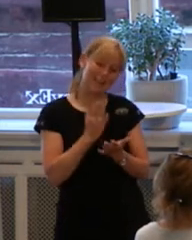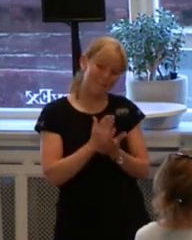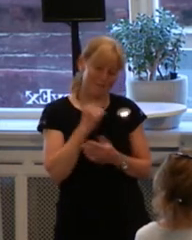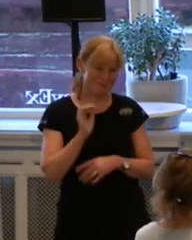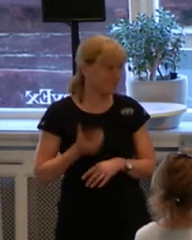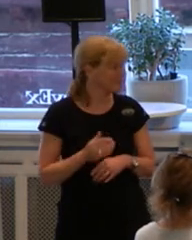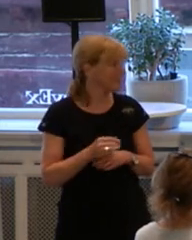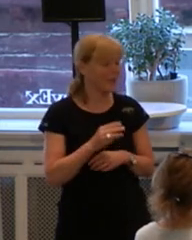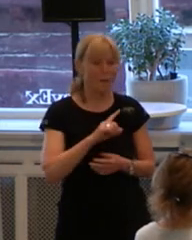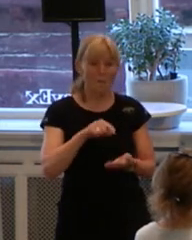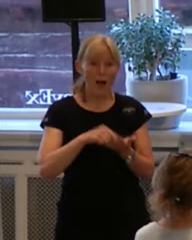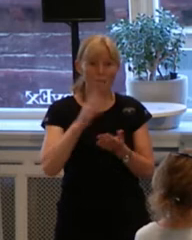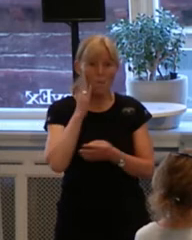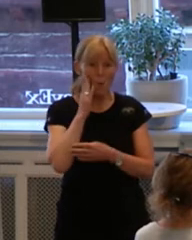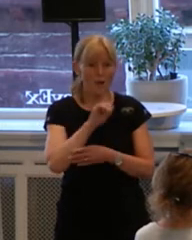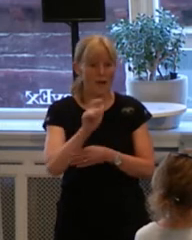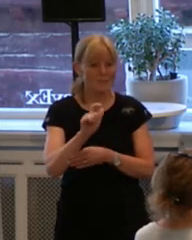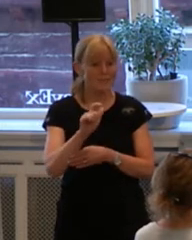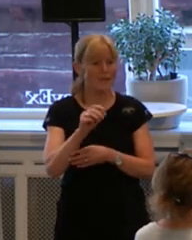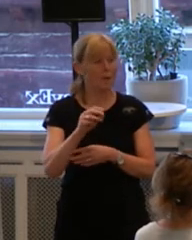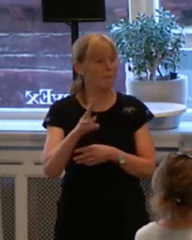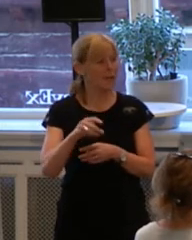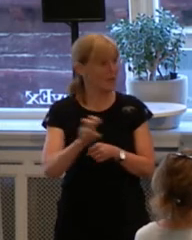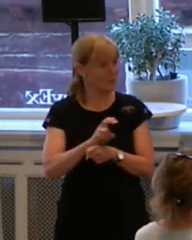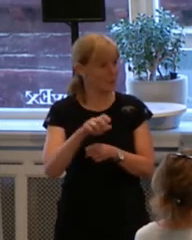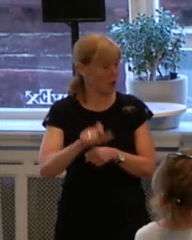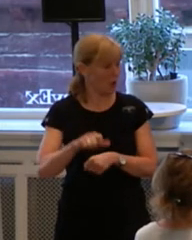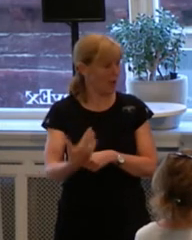Jag är väl. Jag förstår, Malmöbornas miljöinspektör.